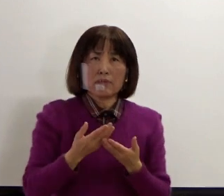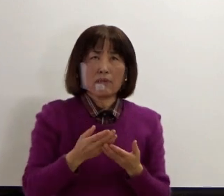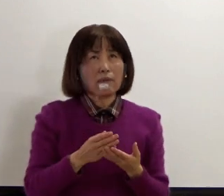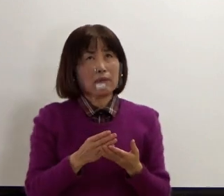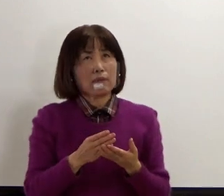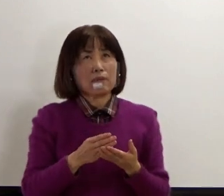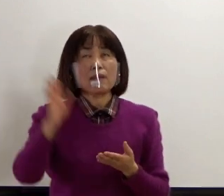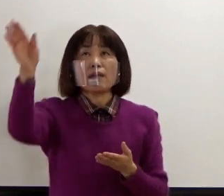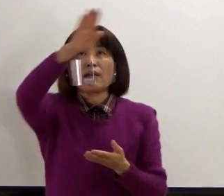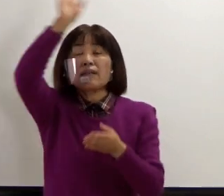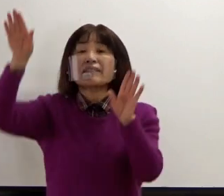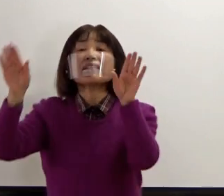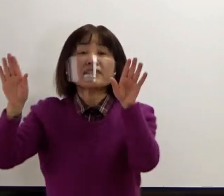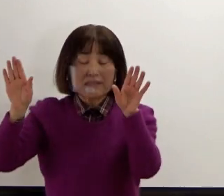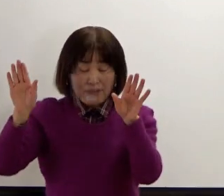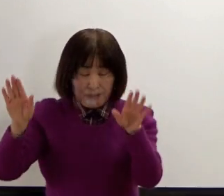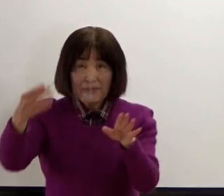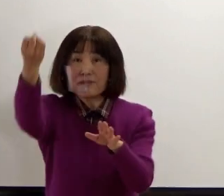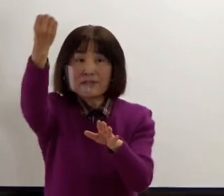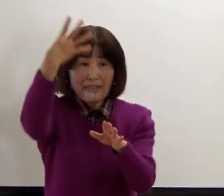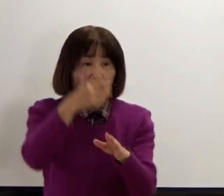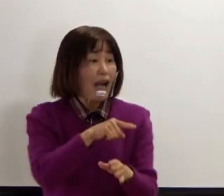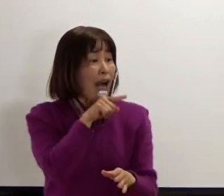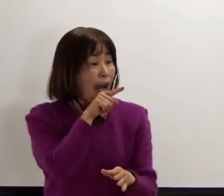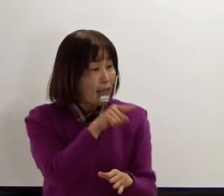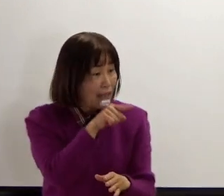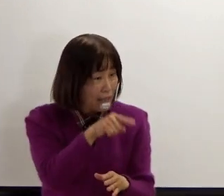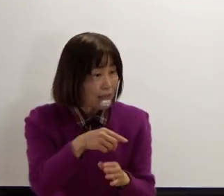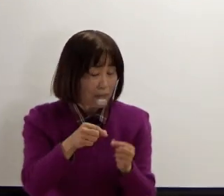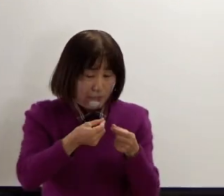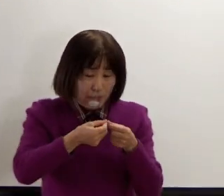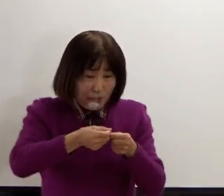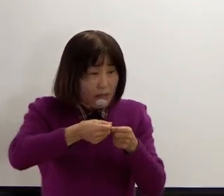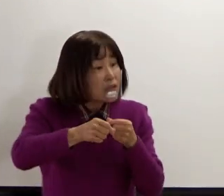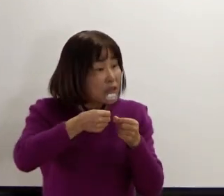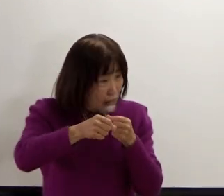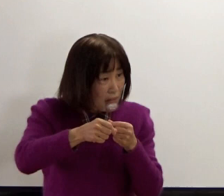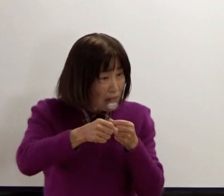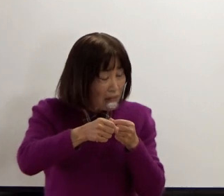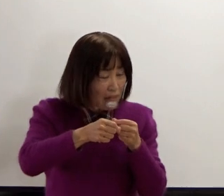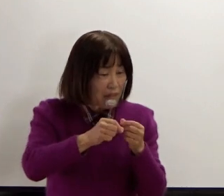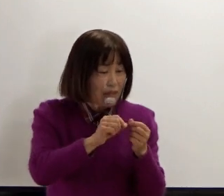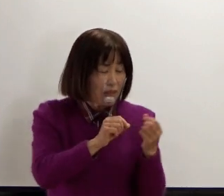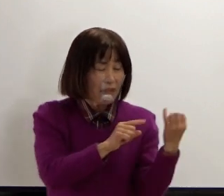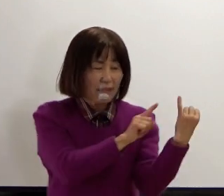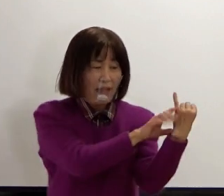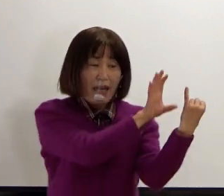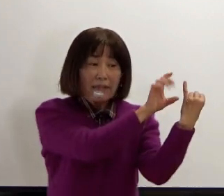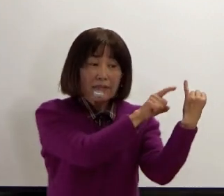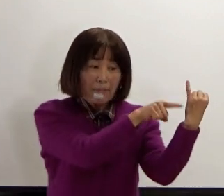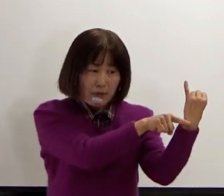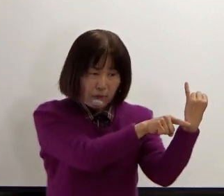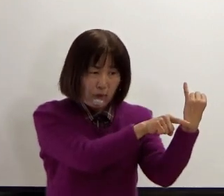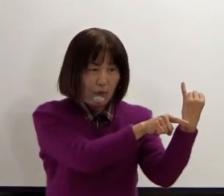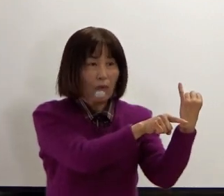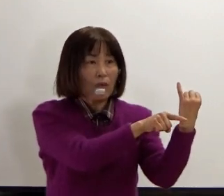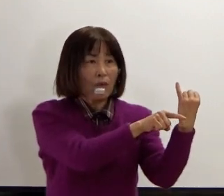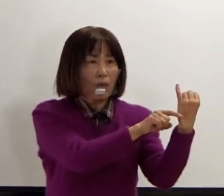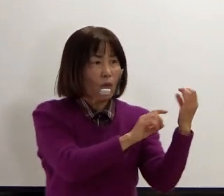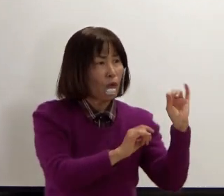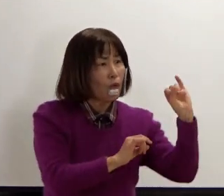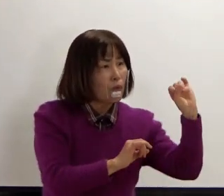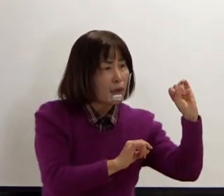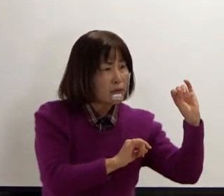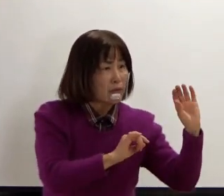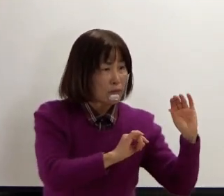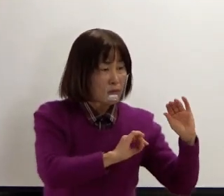は、あなたの親戚のエリサベトももう子供ができない年齢になっていたのに、今もう子供ができ